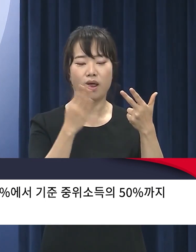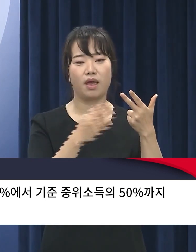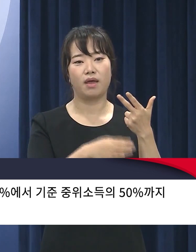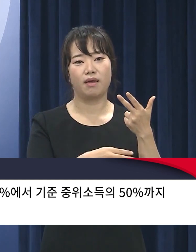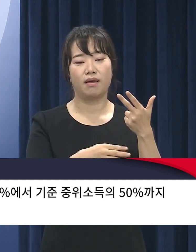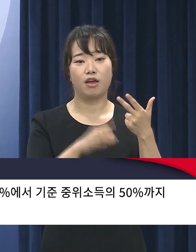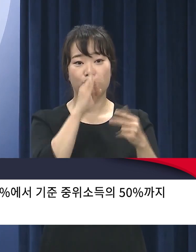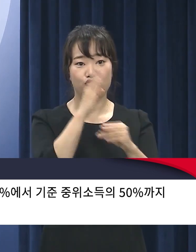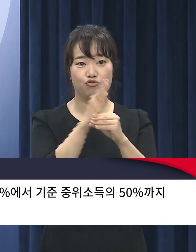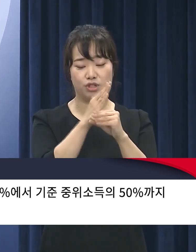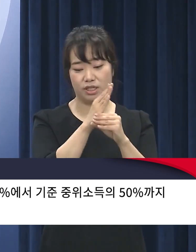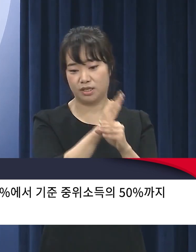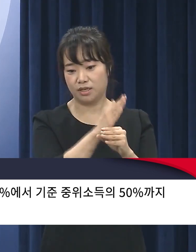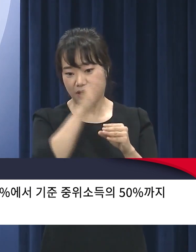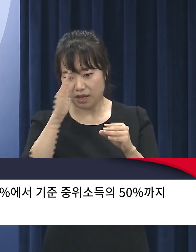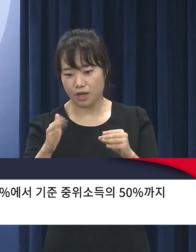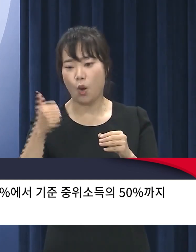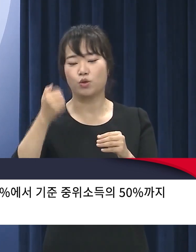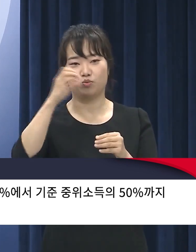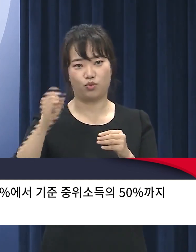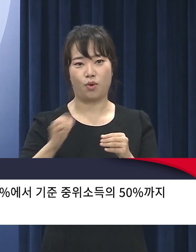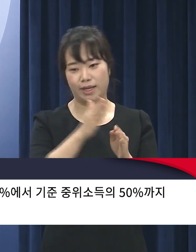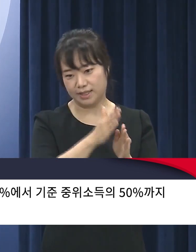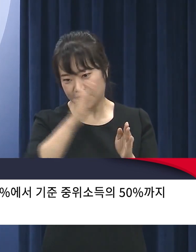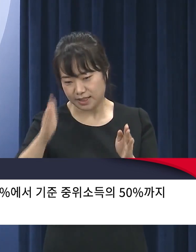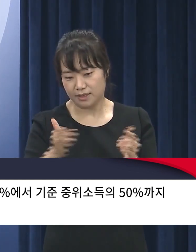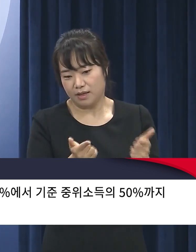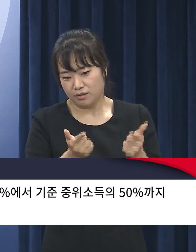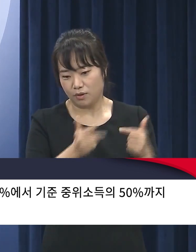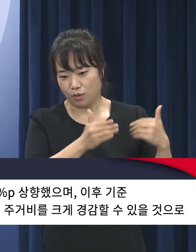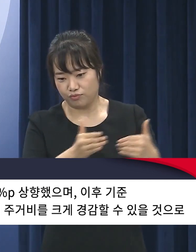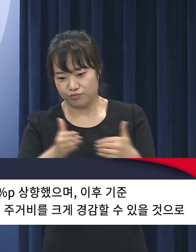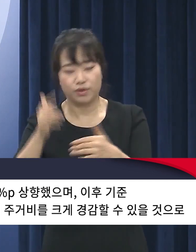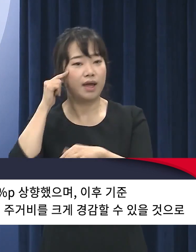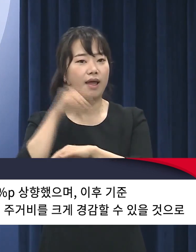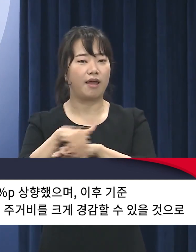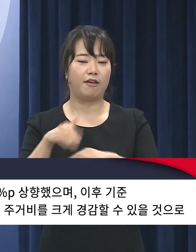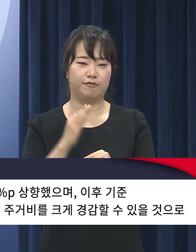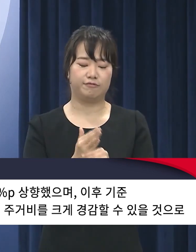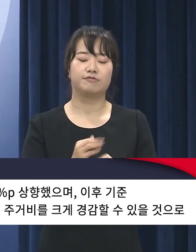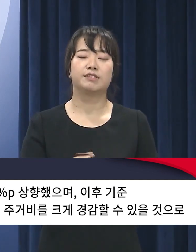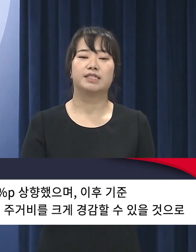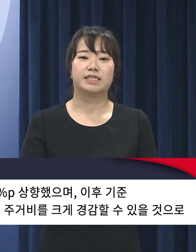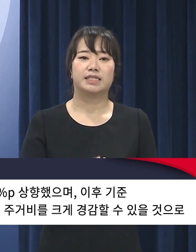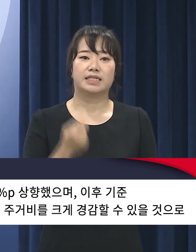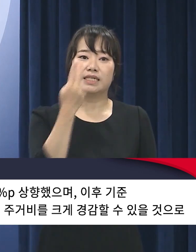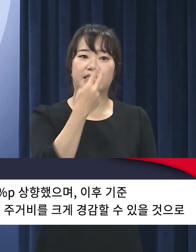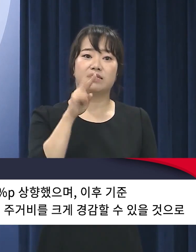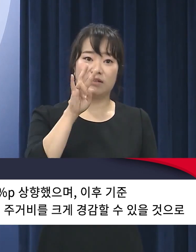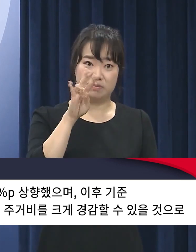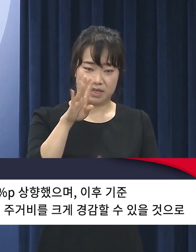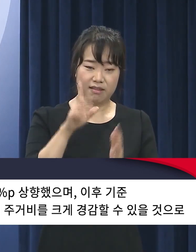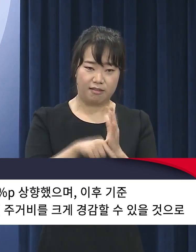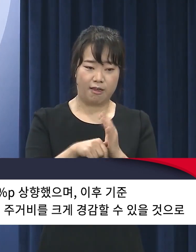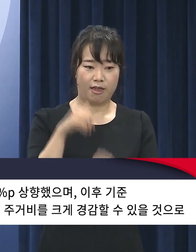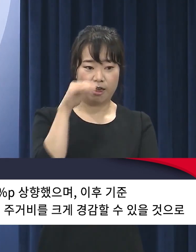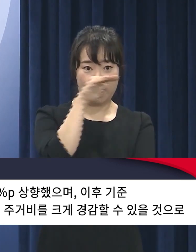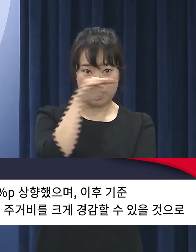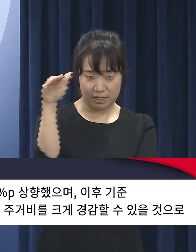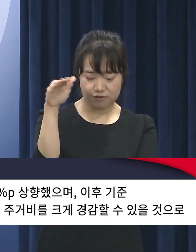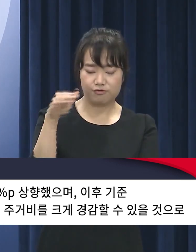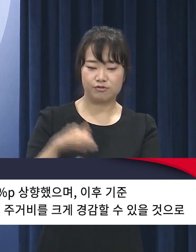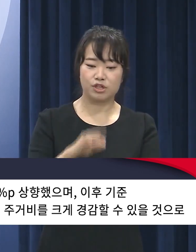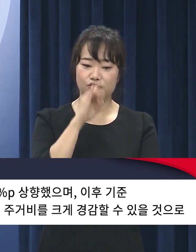기준 중위소득의 50%까지 단계적으로 상향합니다. 이미 2024년 선정 기준을